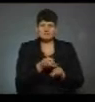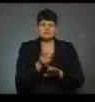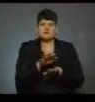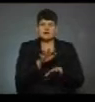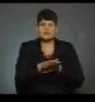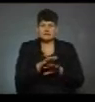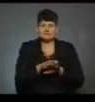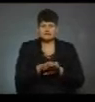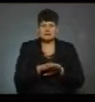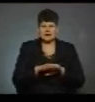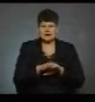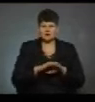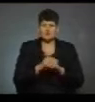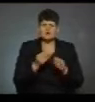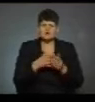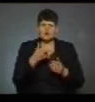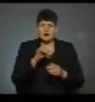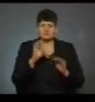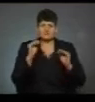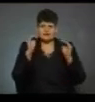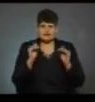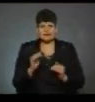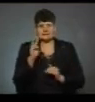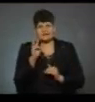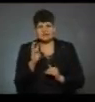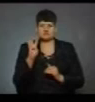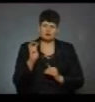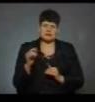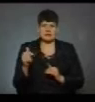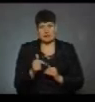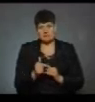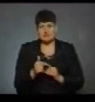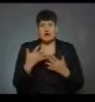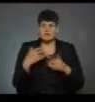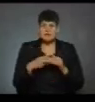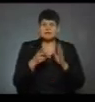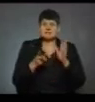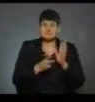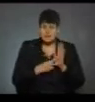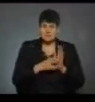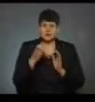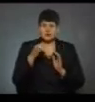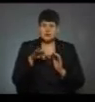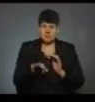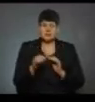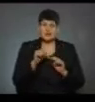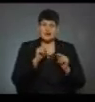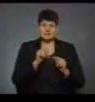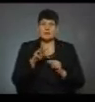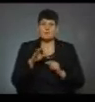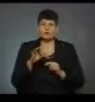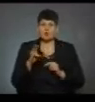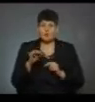газу у грудні буде знижено на 300-400 гривень. А вже 17 січня антимонопольний комітет